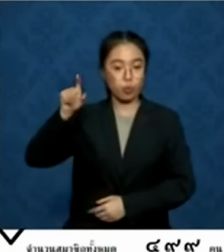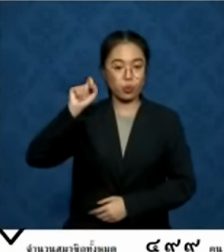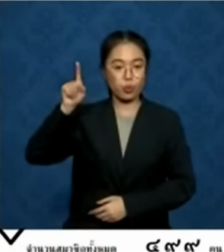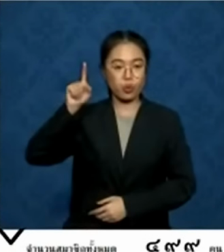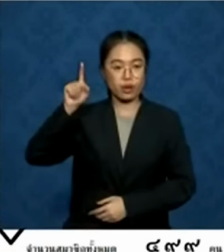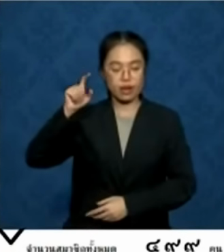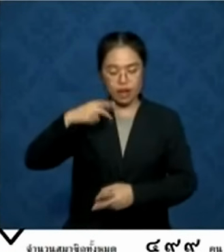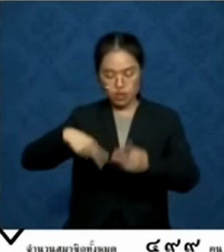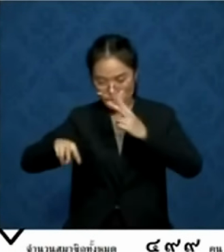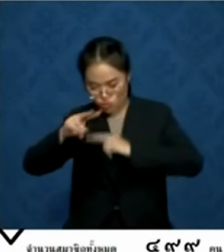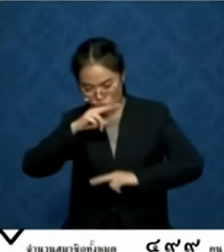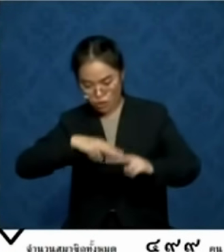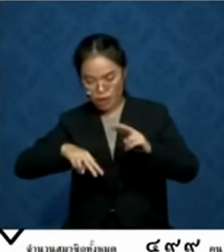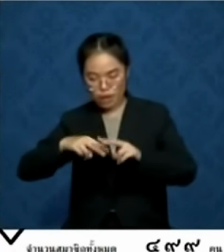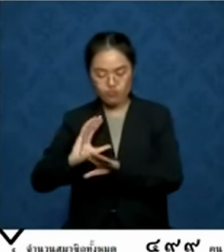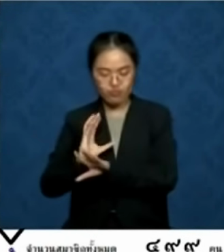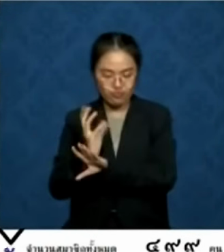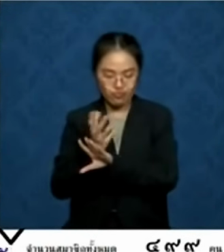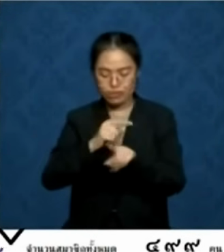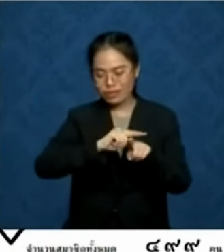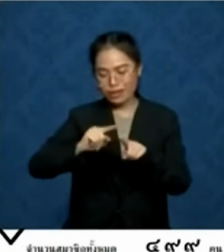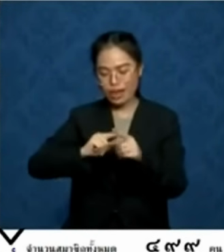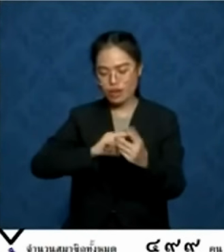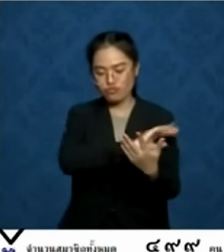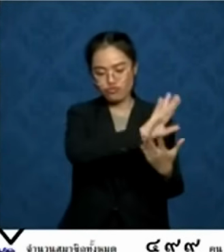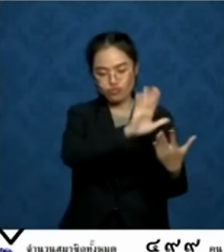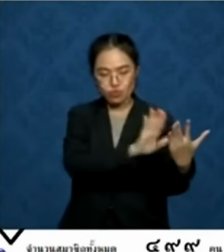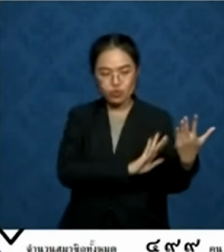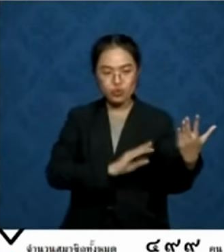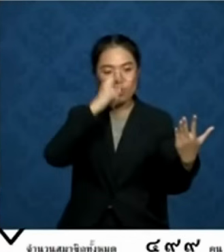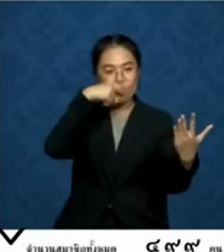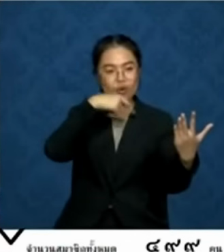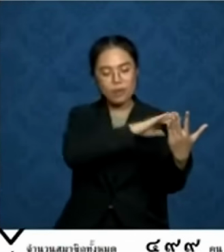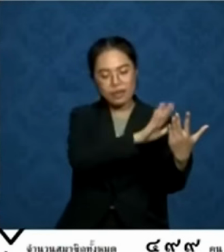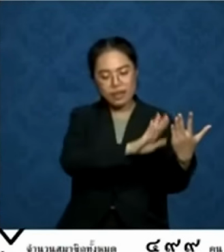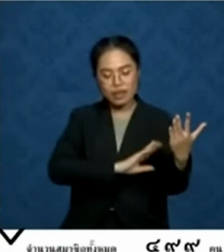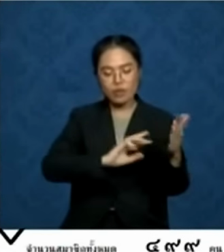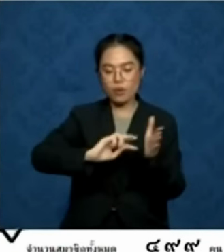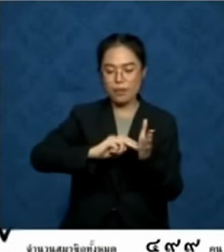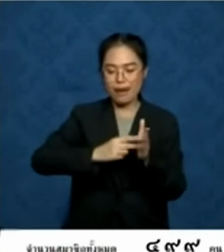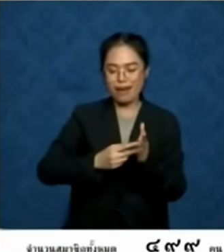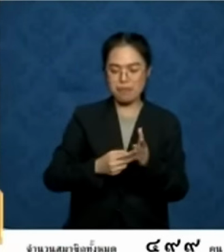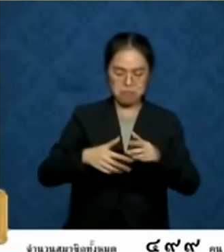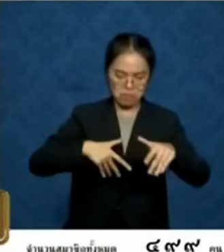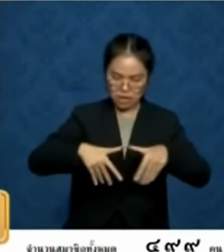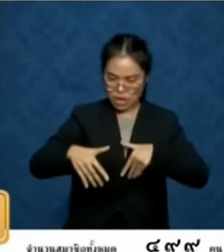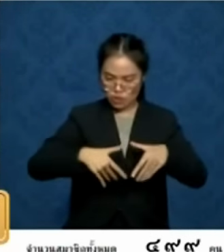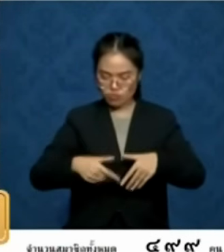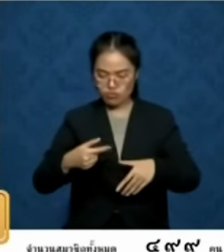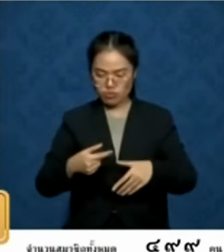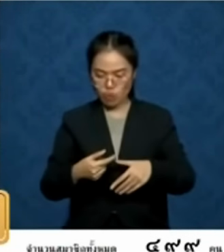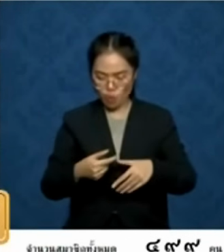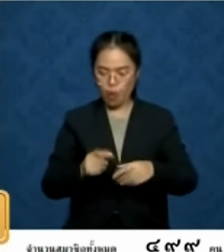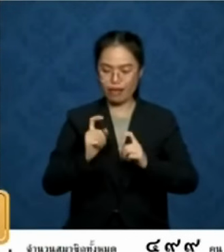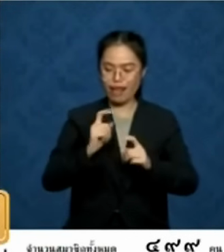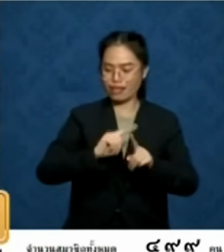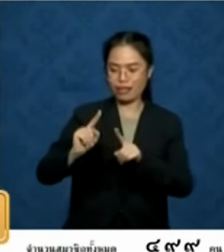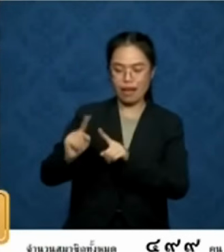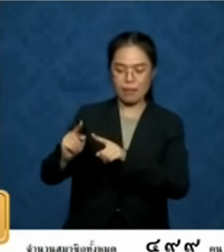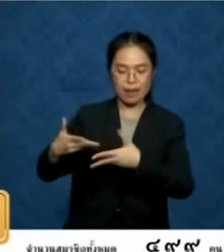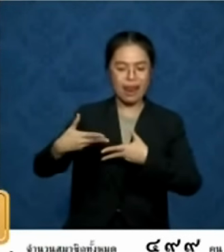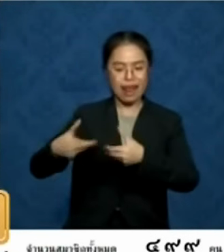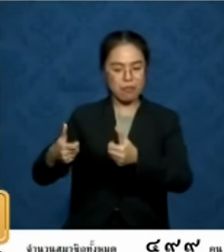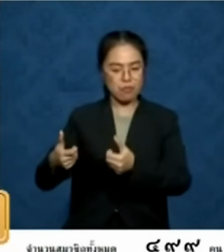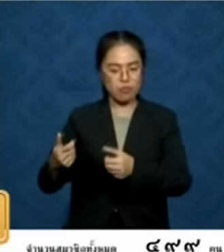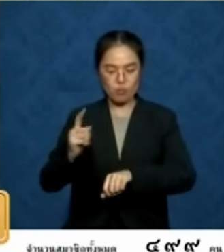ต่อให้ครอบคลุมทุกพื้นที่เพื่อให้ประชาชนสามารถเข้าถึงได้อย่างทันท่วงทีตลอดจนเส